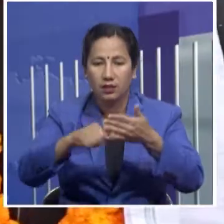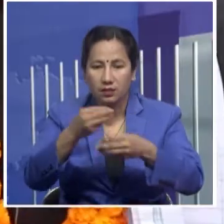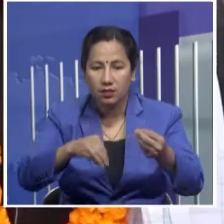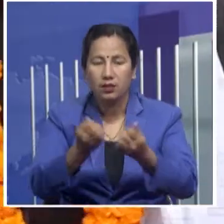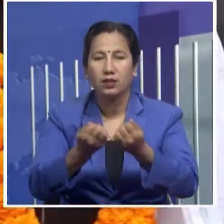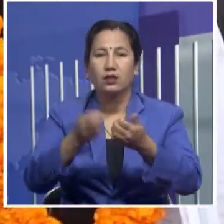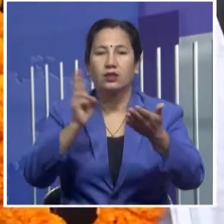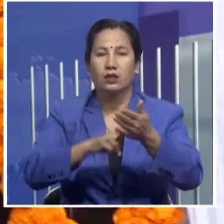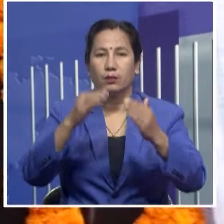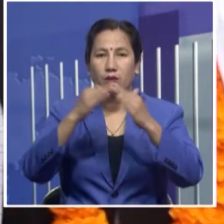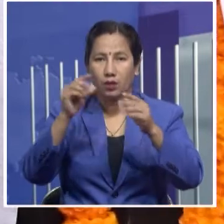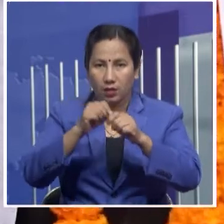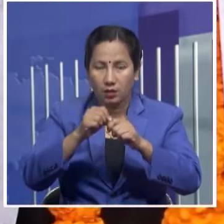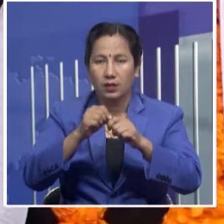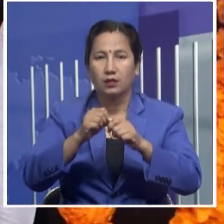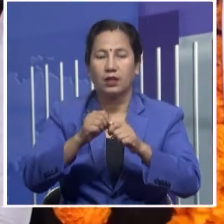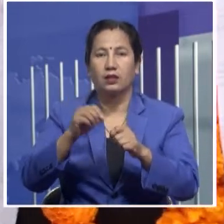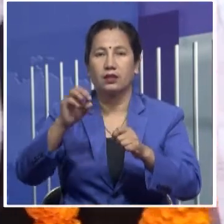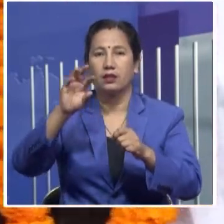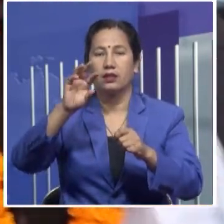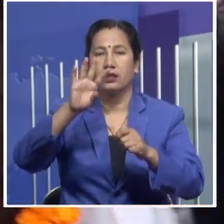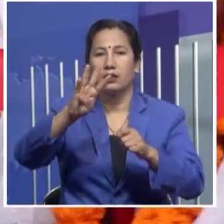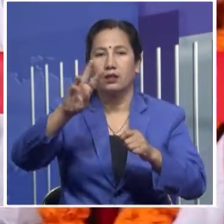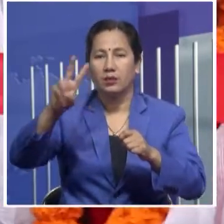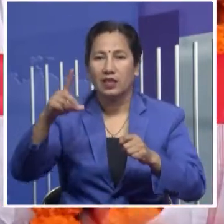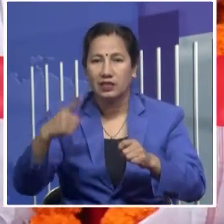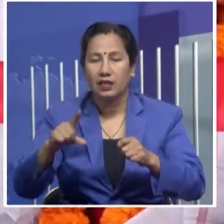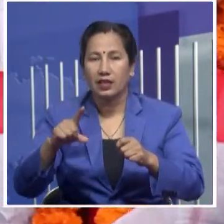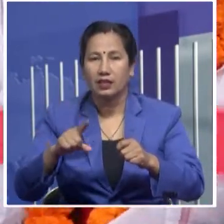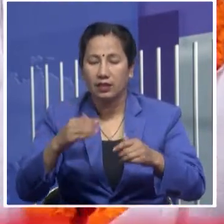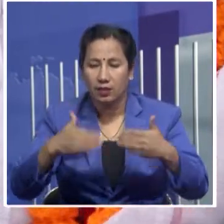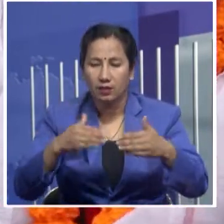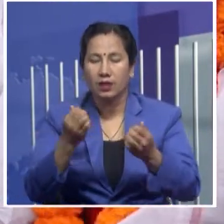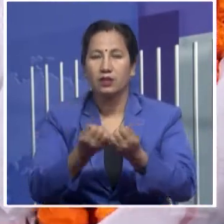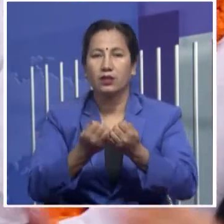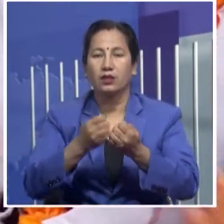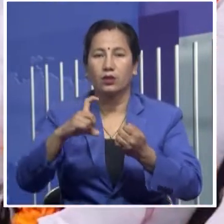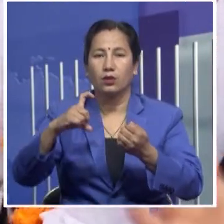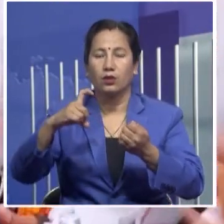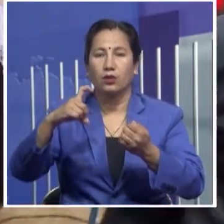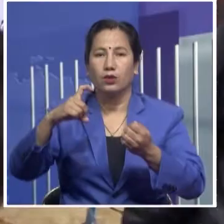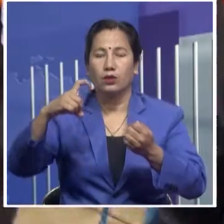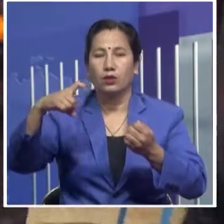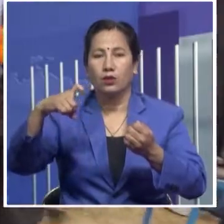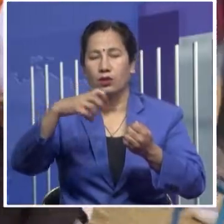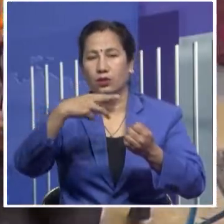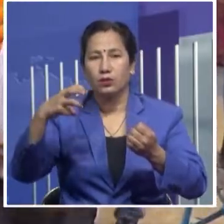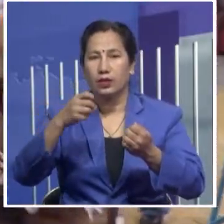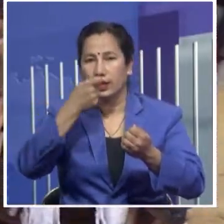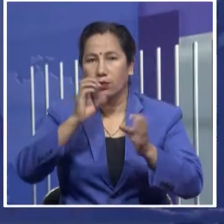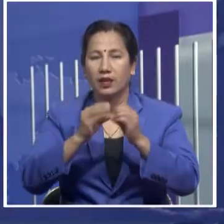थप घर निर्माणका लागि 42 लाख लागत अनुमान गरिएको खजुरा गाउँपालिकाका योजना अधिकृत दिल बहादुर पौडेलले